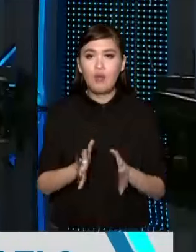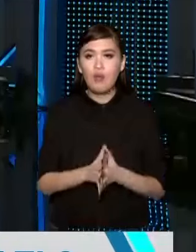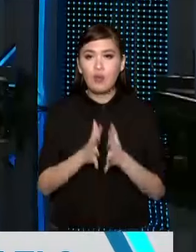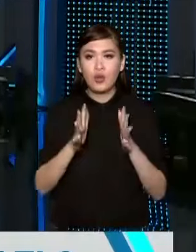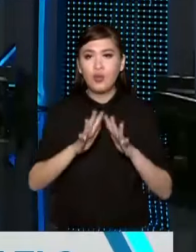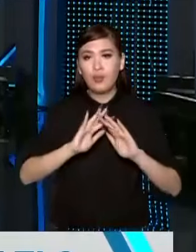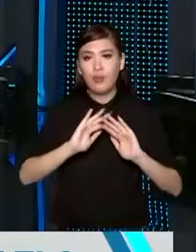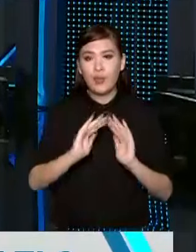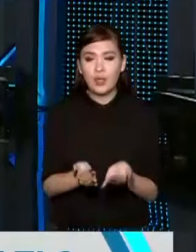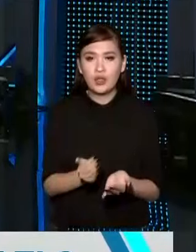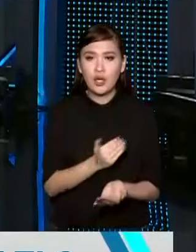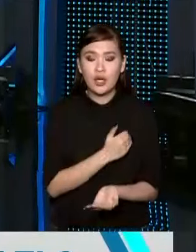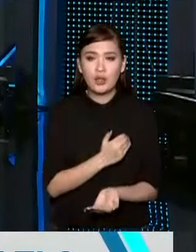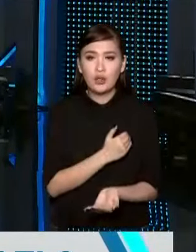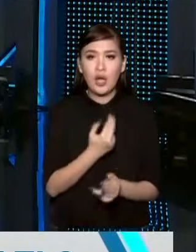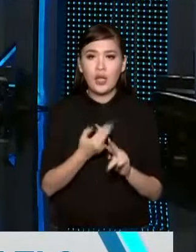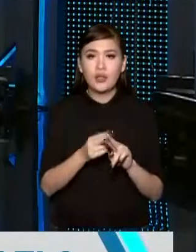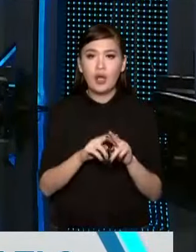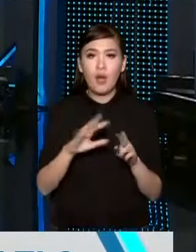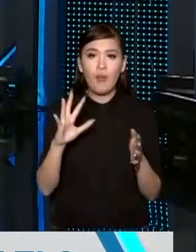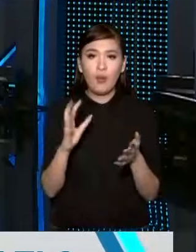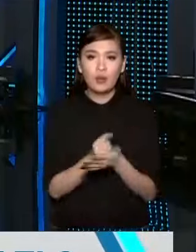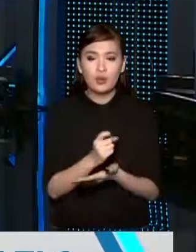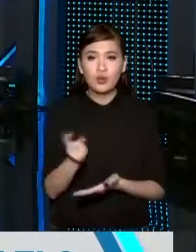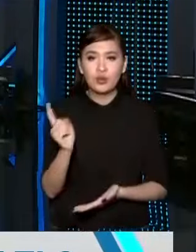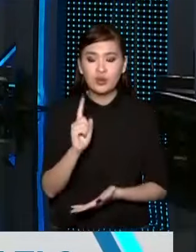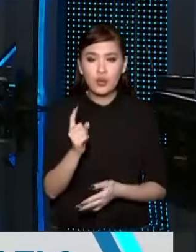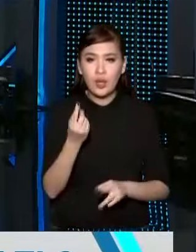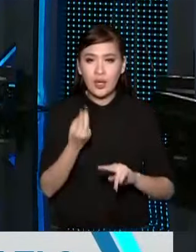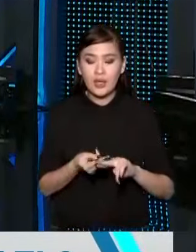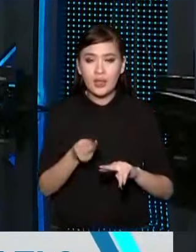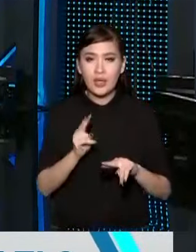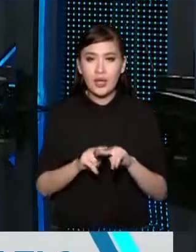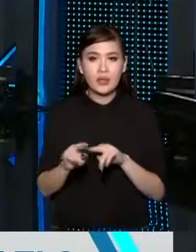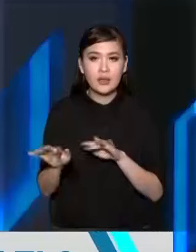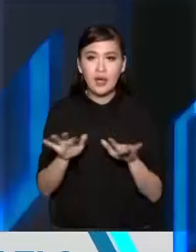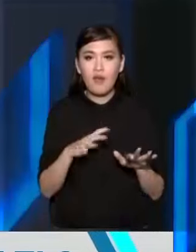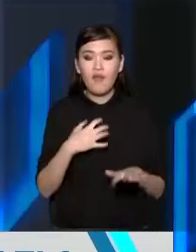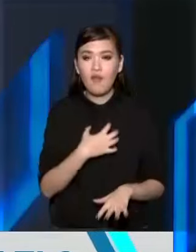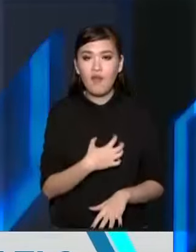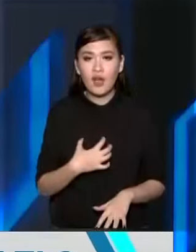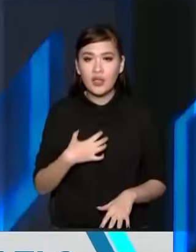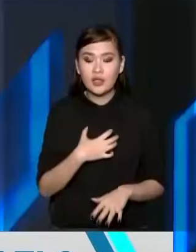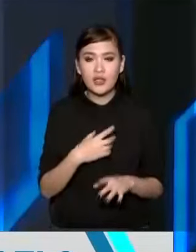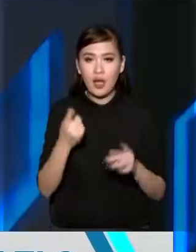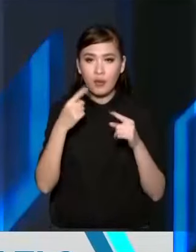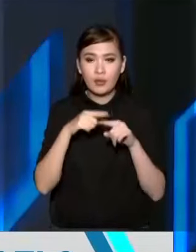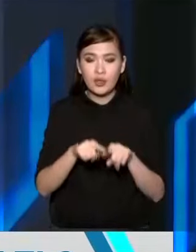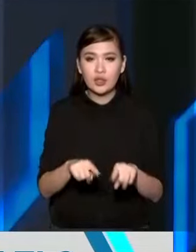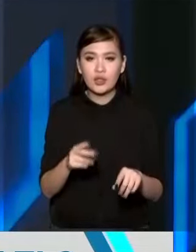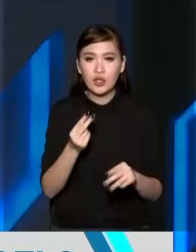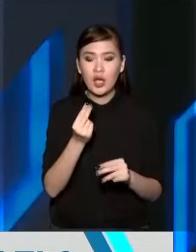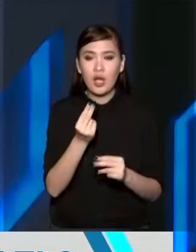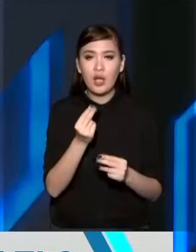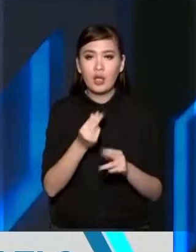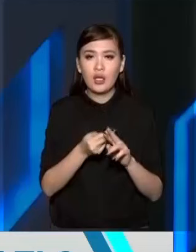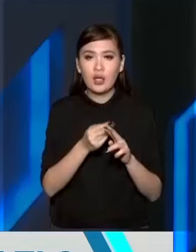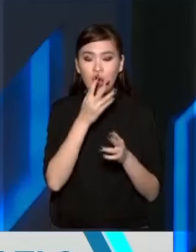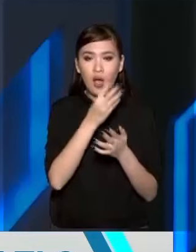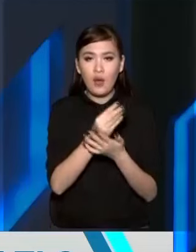поменьше. Ну, так уж получилось, что именно стратегически важные объекты оказались в частных руках.